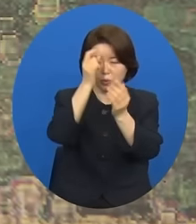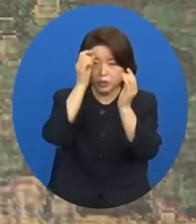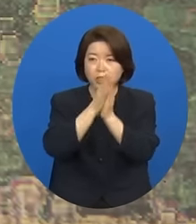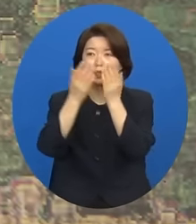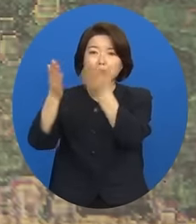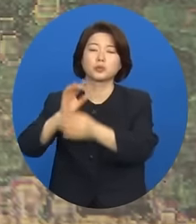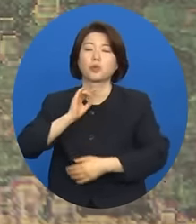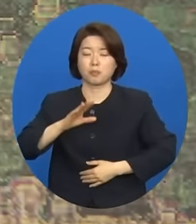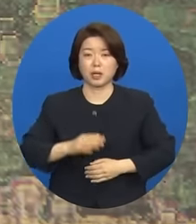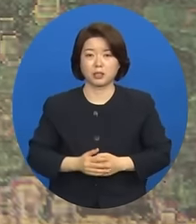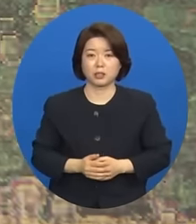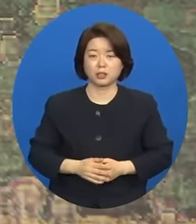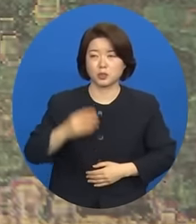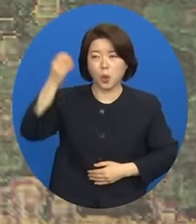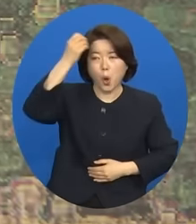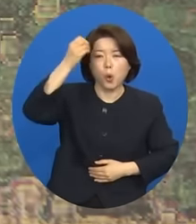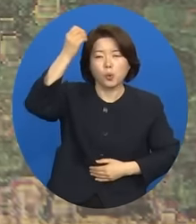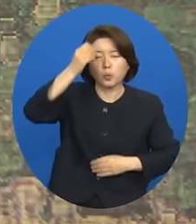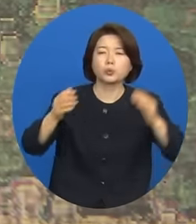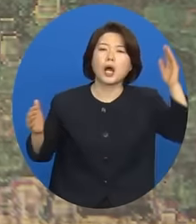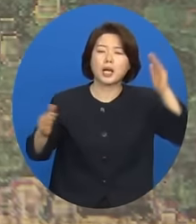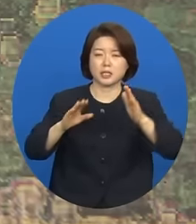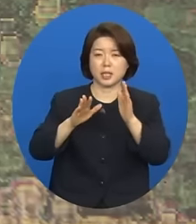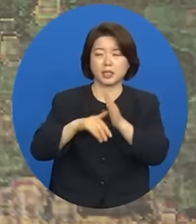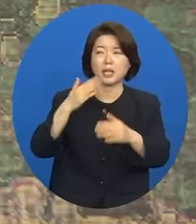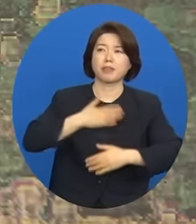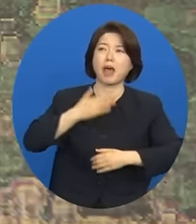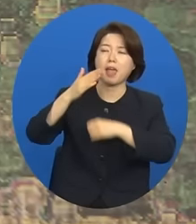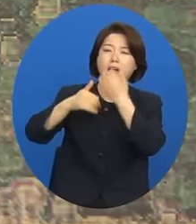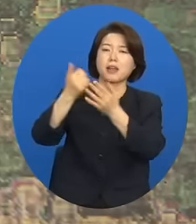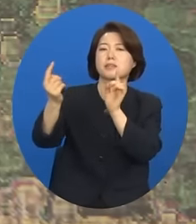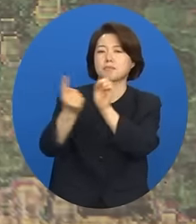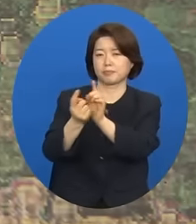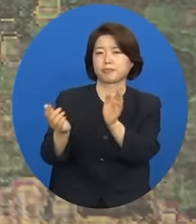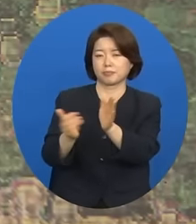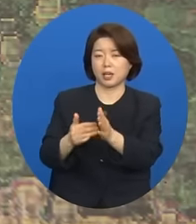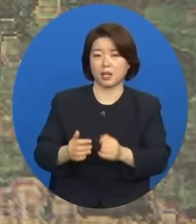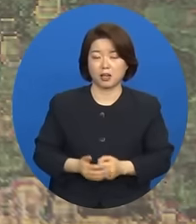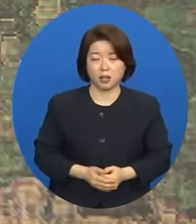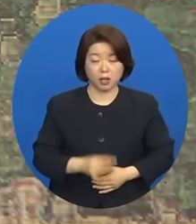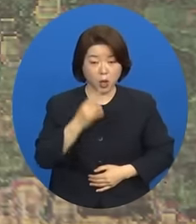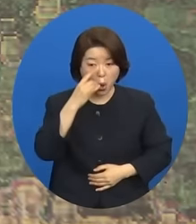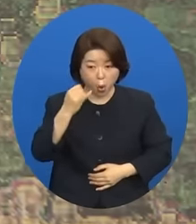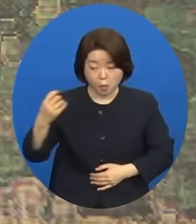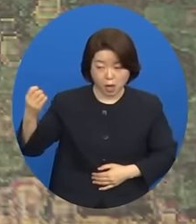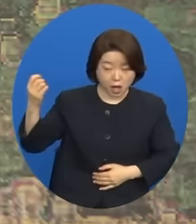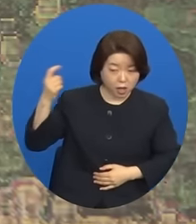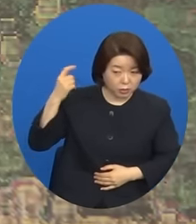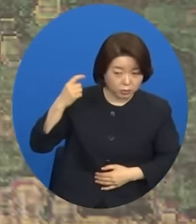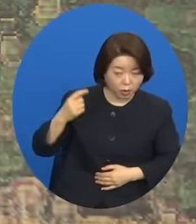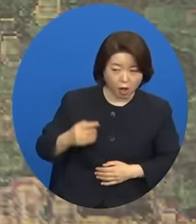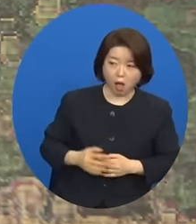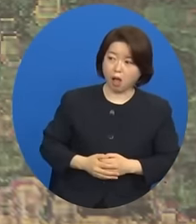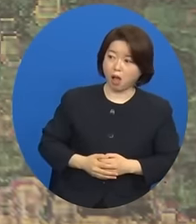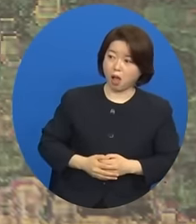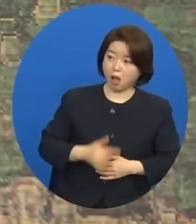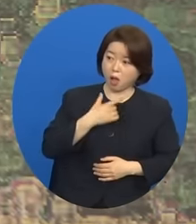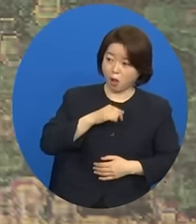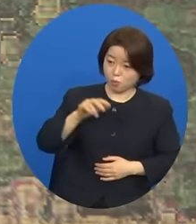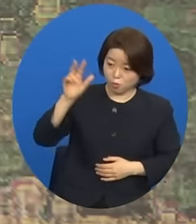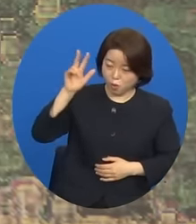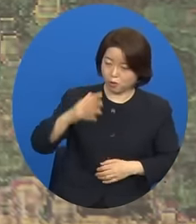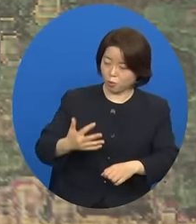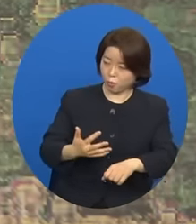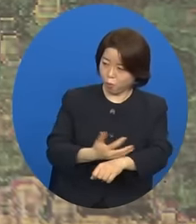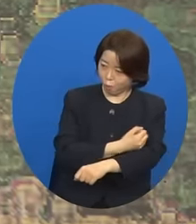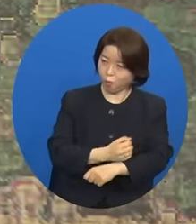고등학교를 일단 나의 하나님을 만나게 됩니다. 제가 그 어머니의 이야기를 들으면서 야, 이 서원 기도가 정말 야 이거